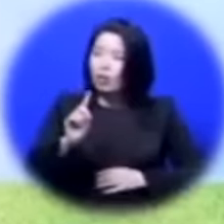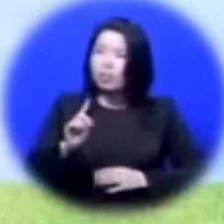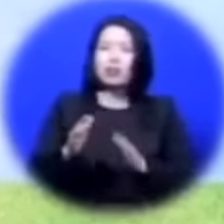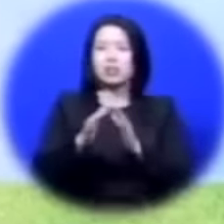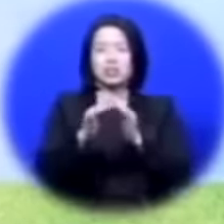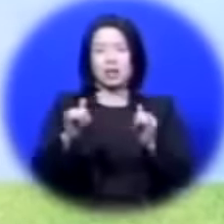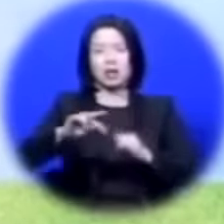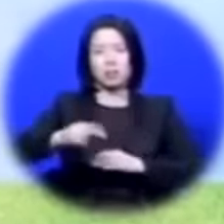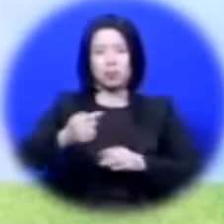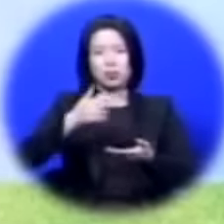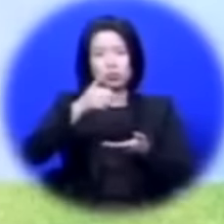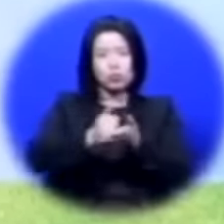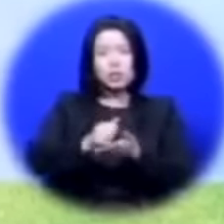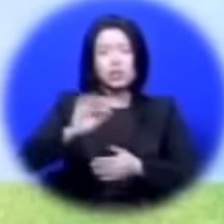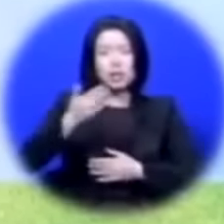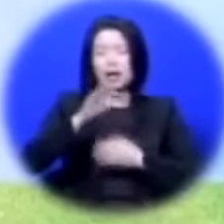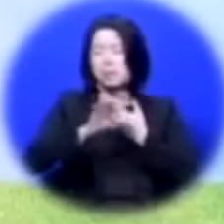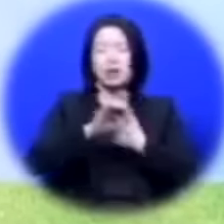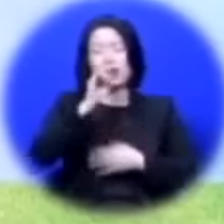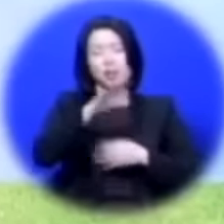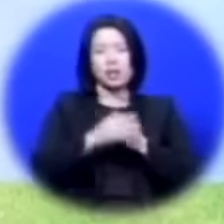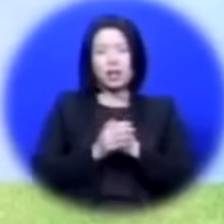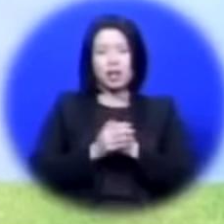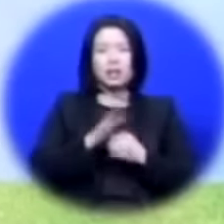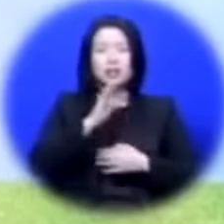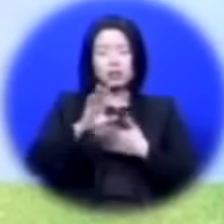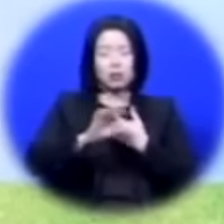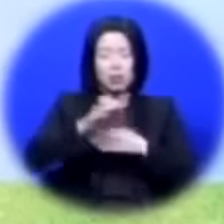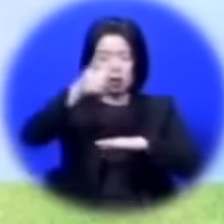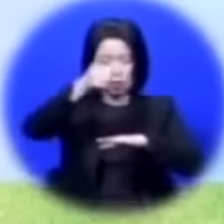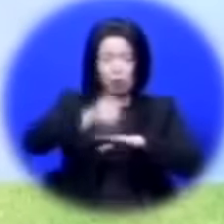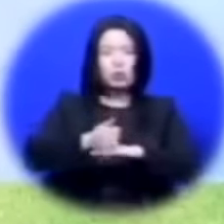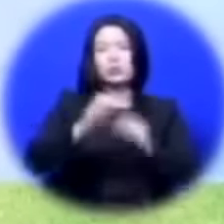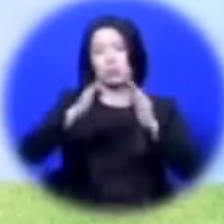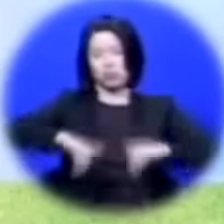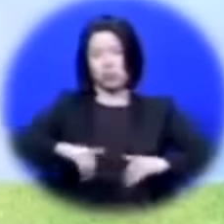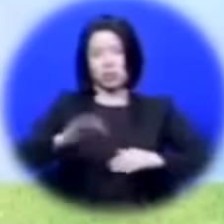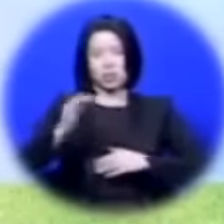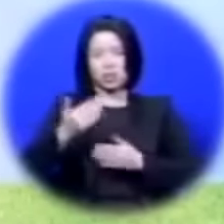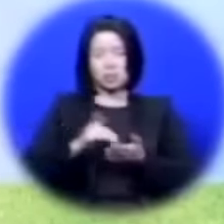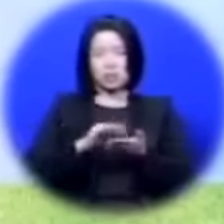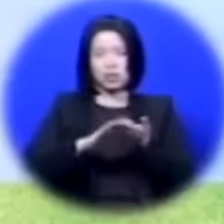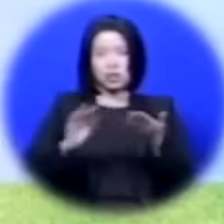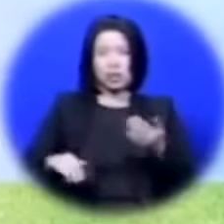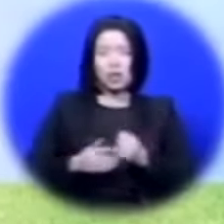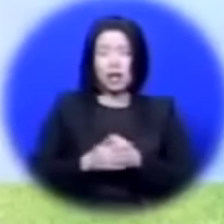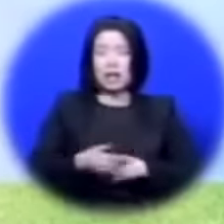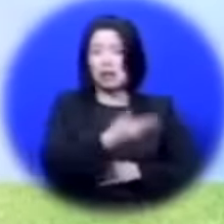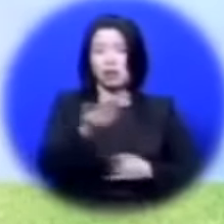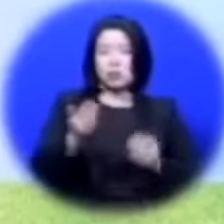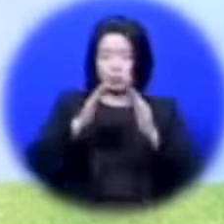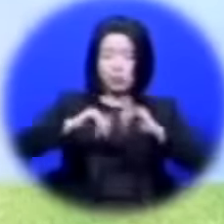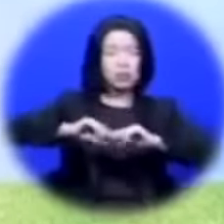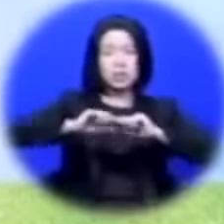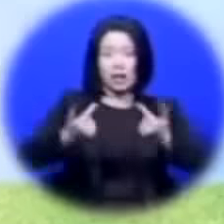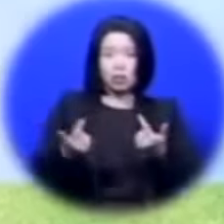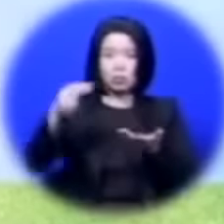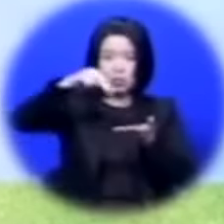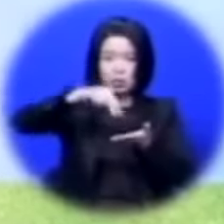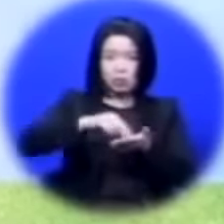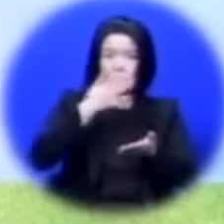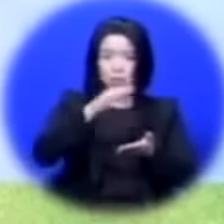되면 안 됩니다 그러면 결국은 무너집니다 여러분이 무너지지 않고 다시 일어설 수 있는 유일한